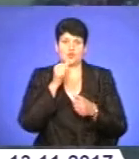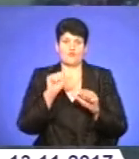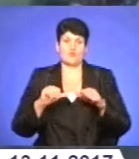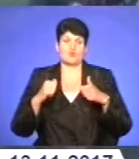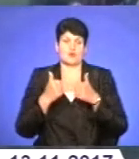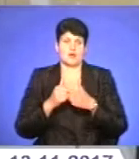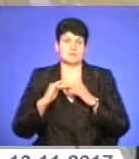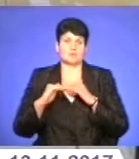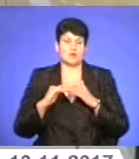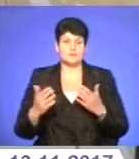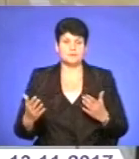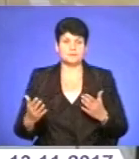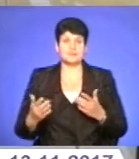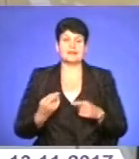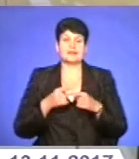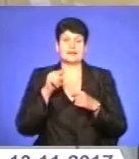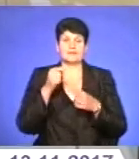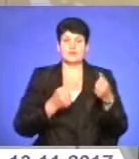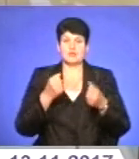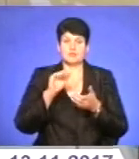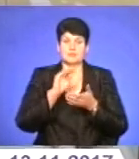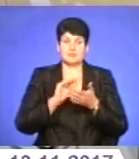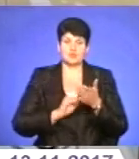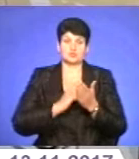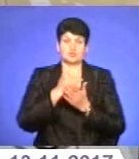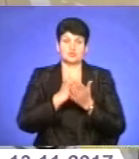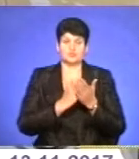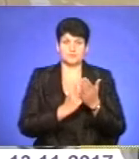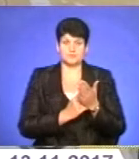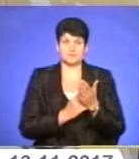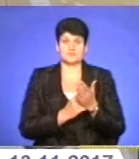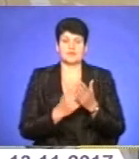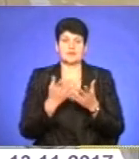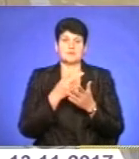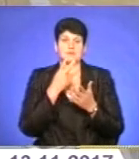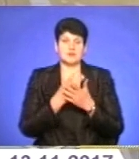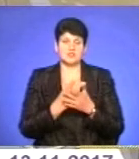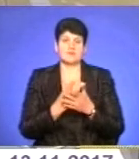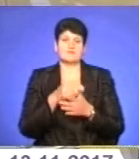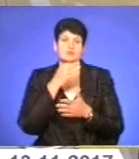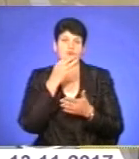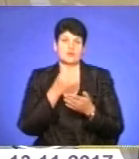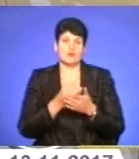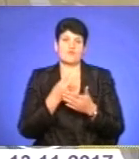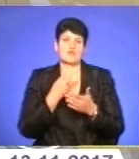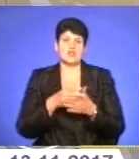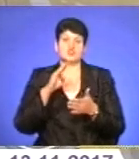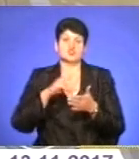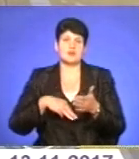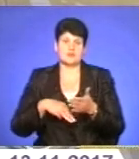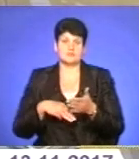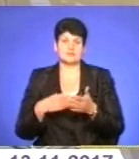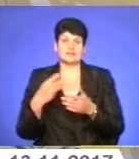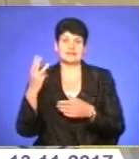На водії складаються адміністративні протоколи за статтею 139 частиною 1, де передбачена адміністративна відповідальність у вигляді штрафу у